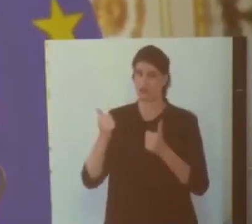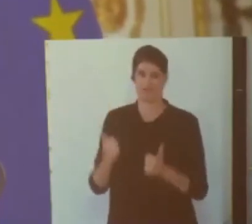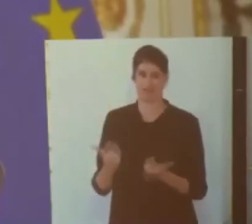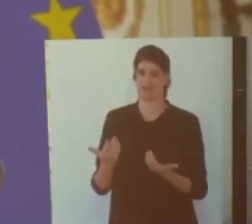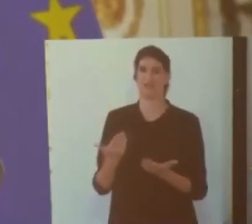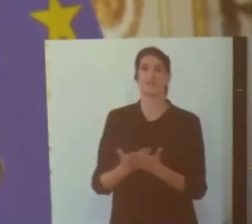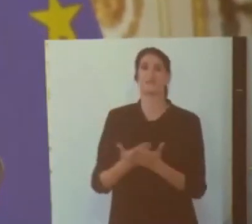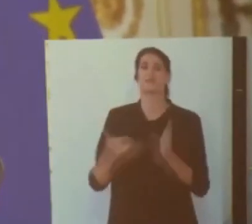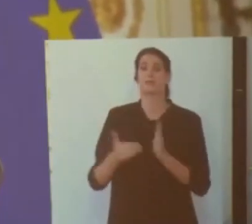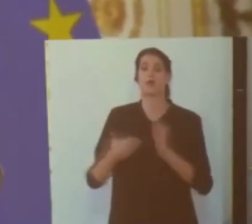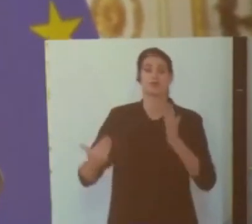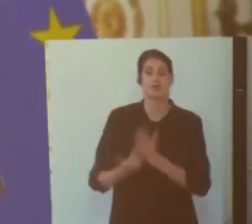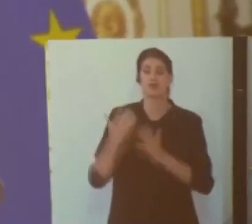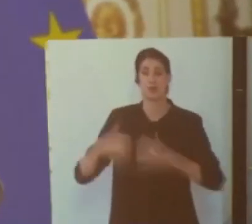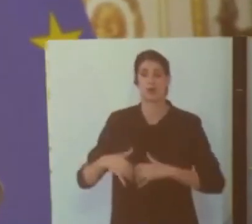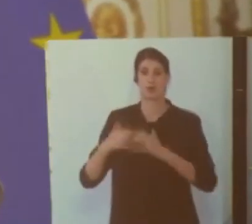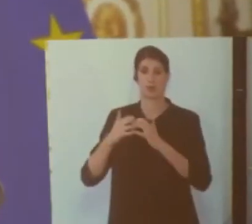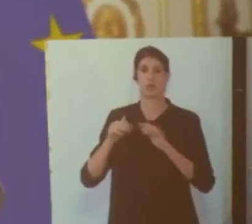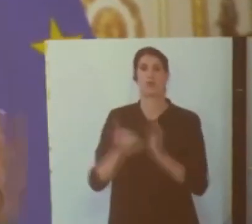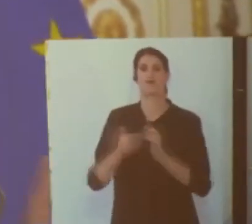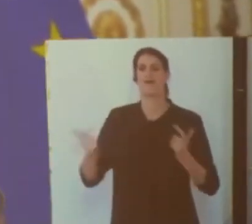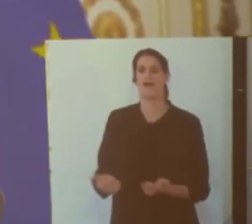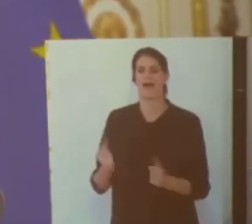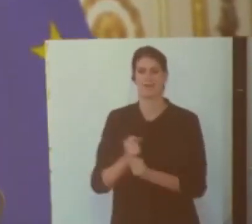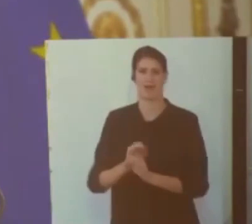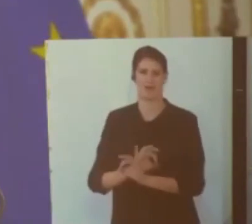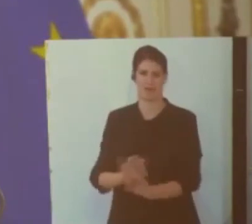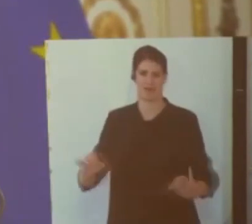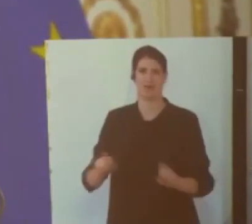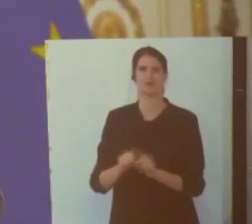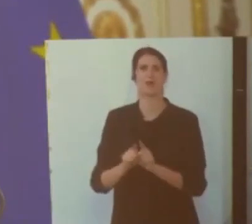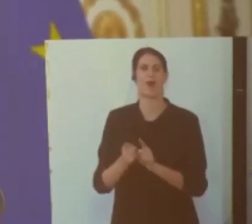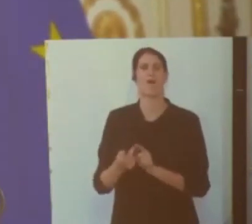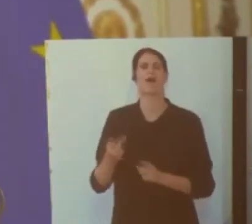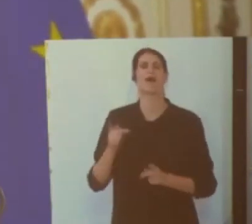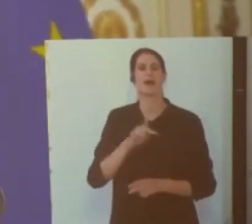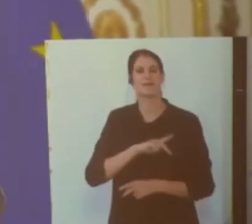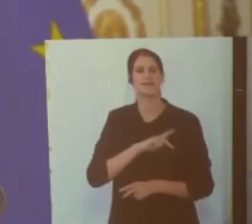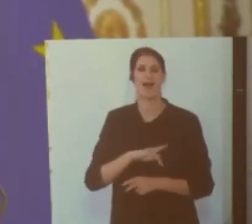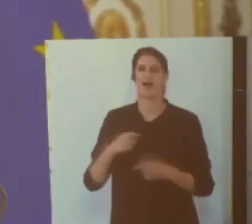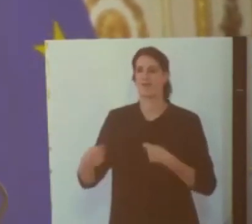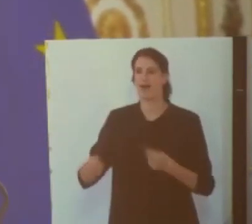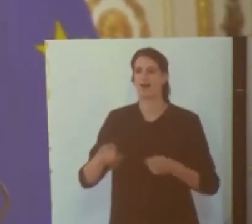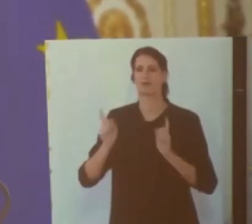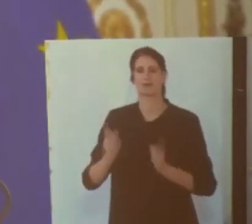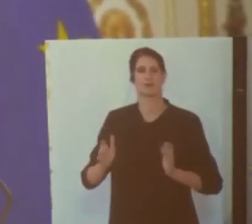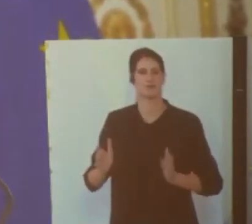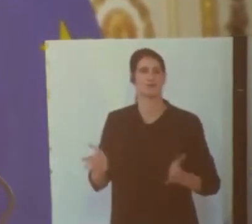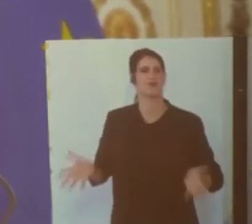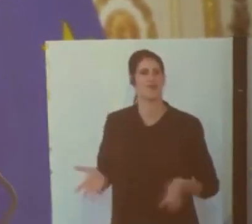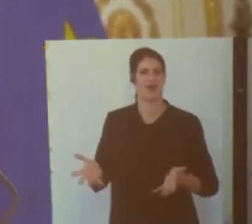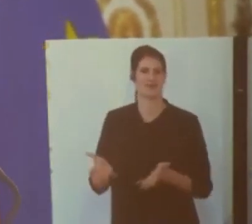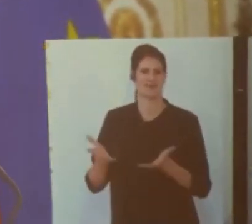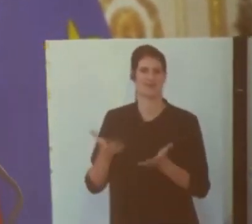darauf, Neugründungen zu erleichtern, den Kapitalmarkt zu stärken und damit möglichst viele neue